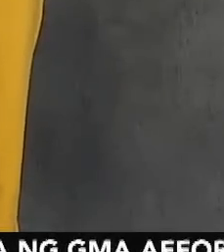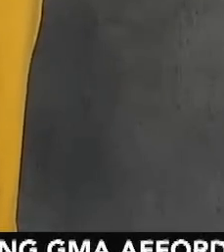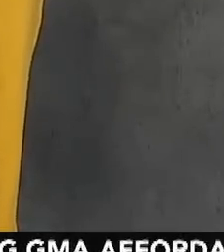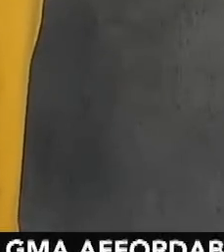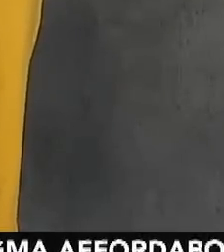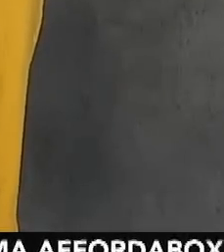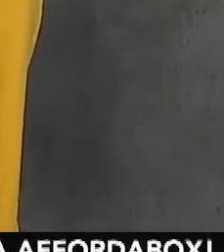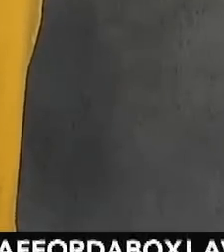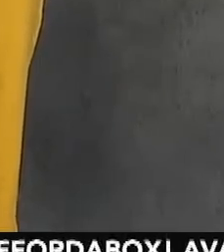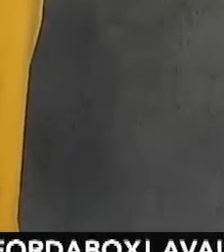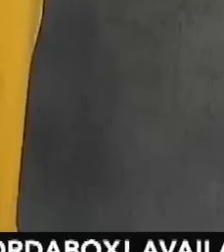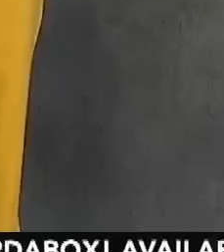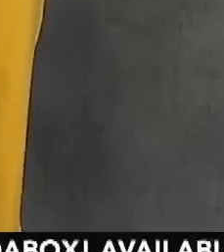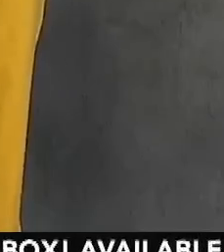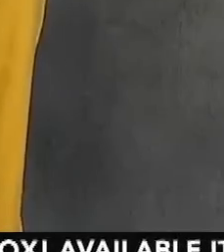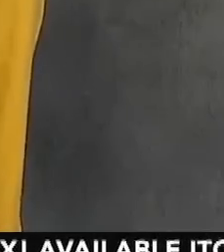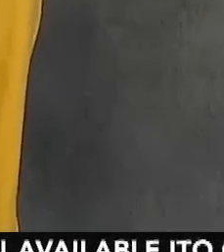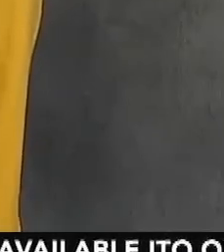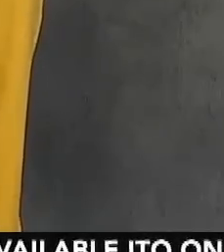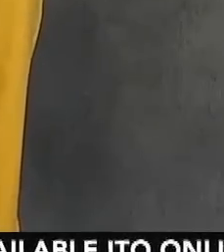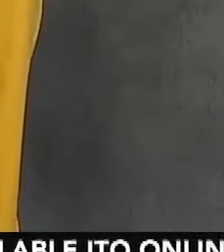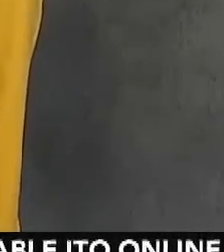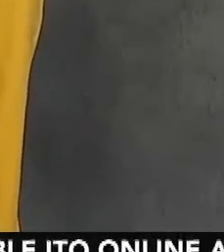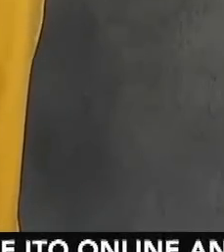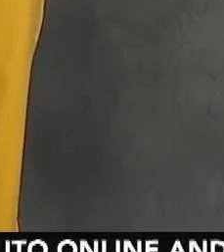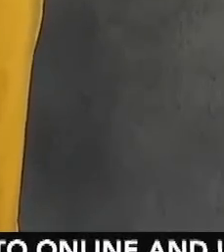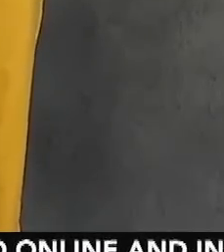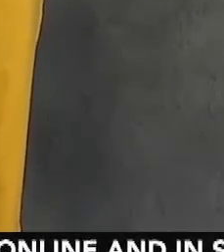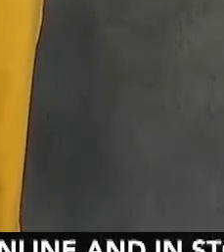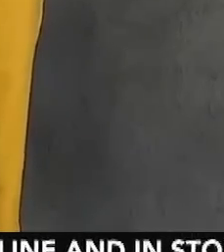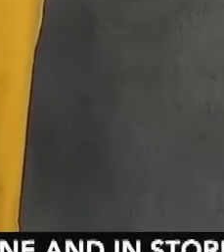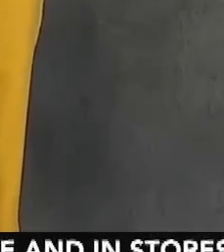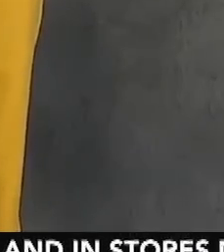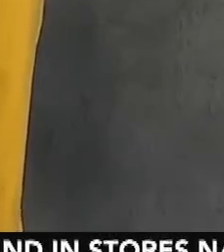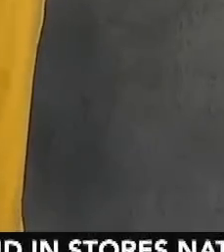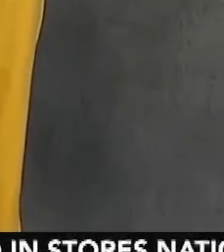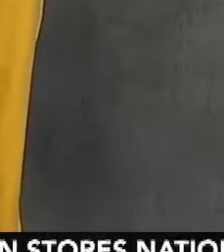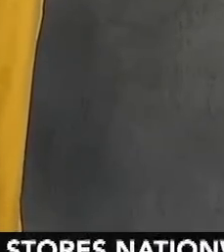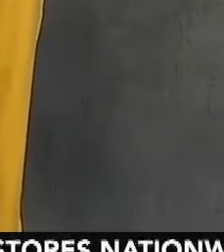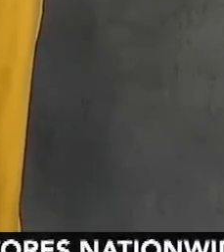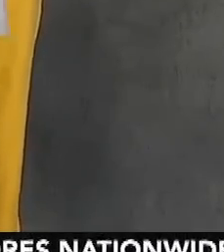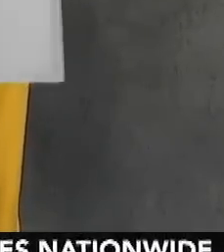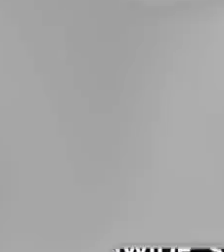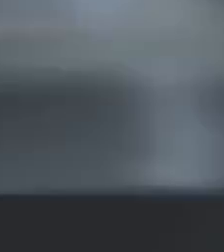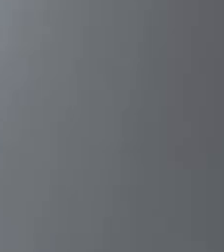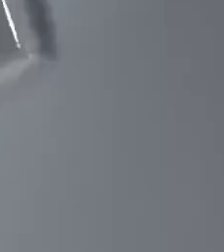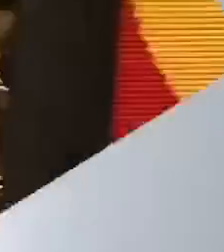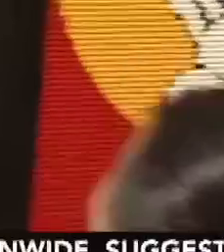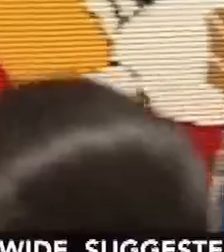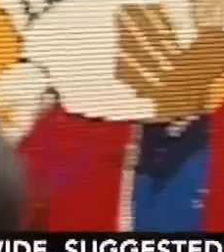members ng Voltes 5 Legacy sa isang toy convention. Maki-chika kay Cata, Tibayan.